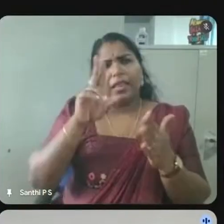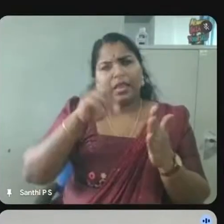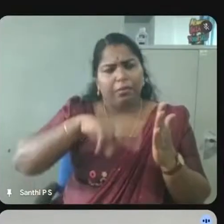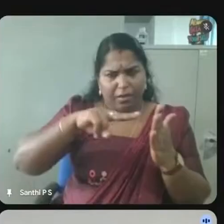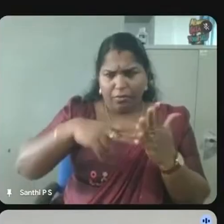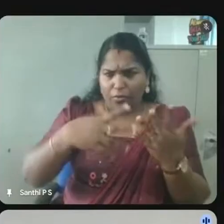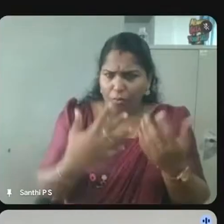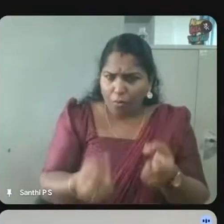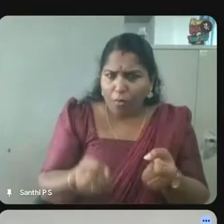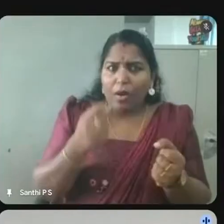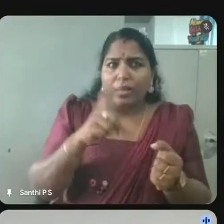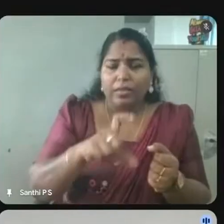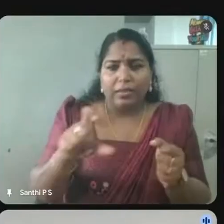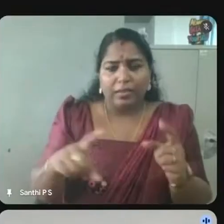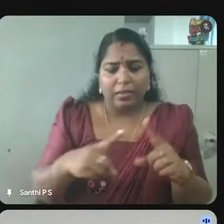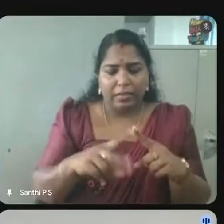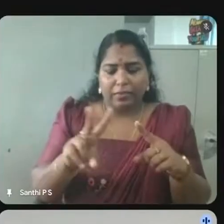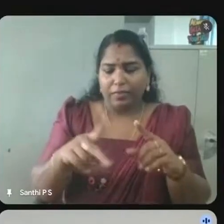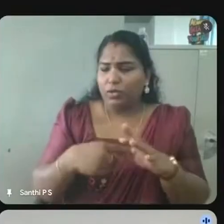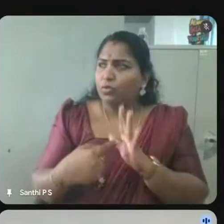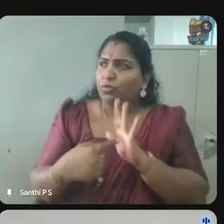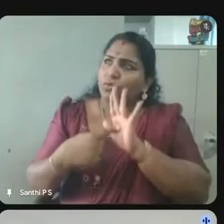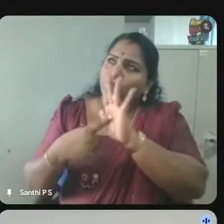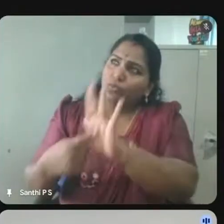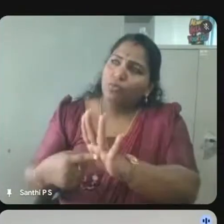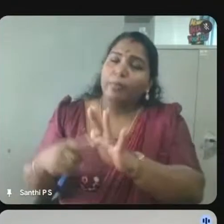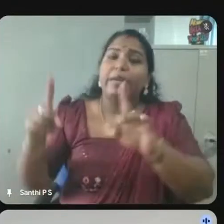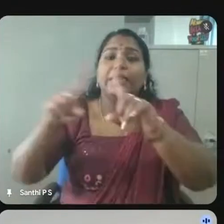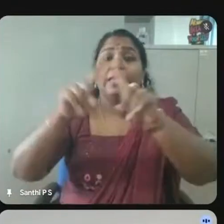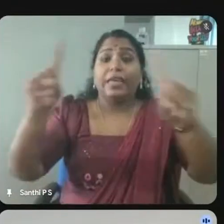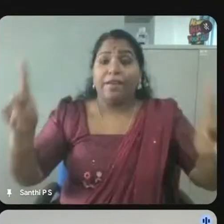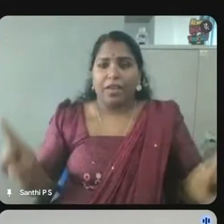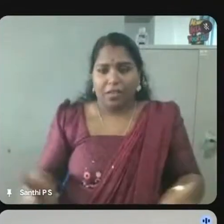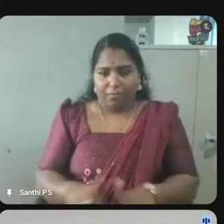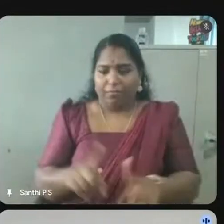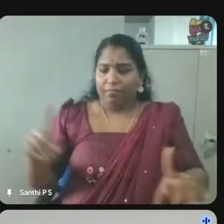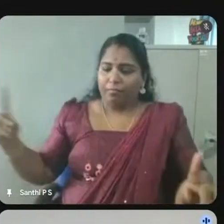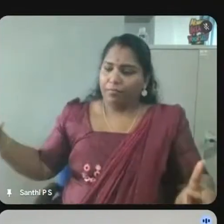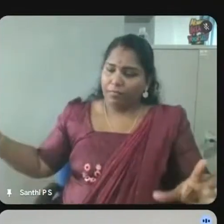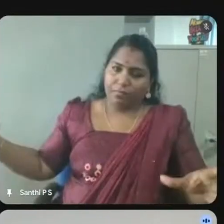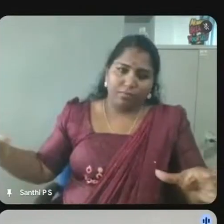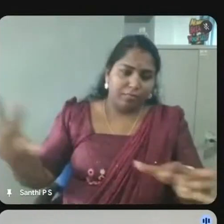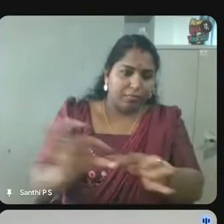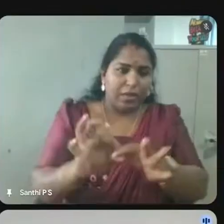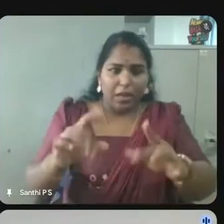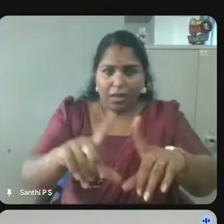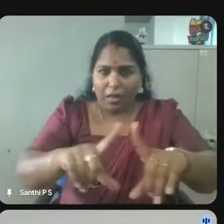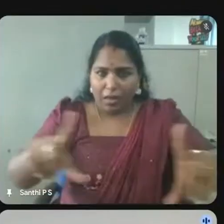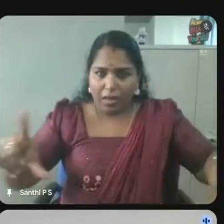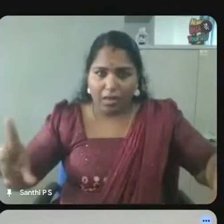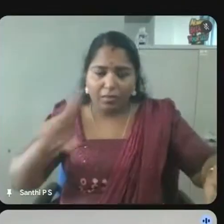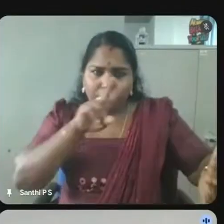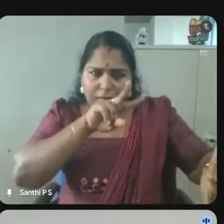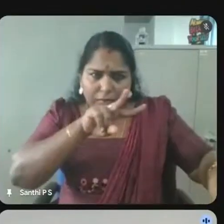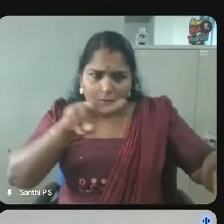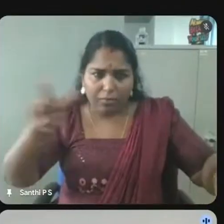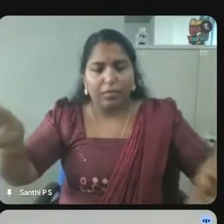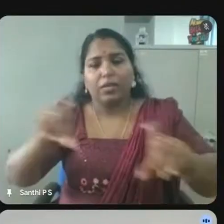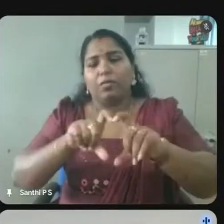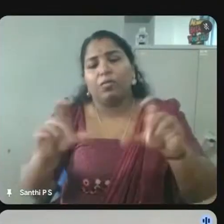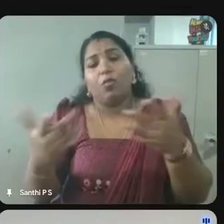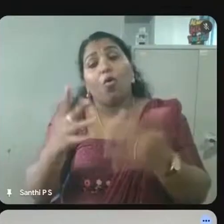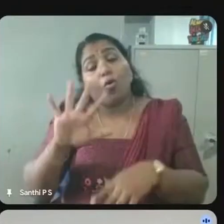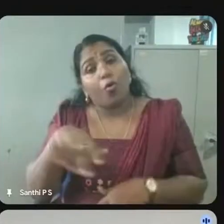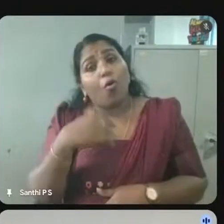നമ്മൾ ആ CCTVയിൽ കാണിച്ചു കഴിഞ്ഞാൽ വലിയൊരു ടിവിയിൽ അത് വളരെ മാഗ്നിഫൈഡ് ആയിട്ട് നമുക്ക് ഈസി ആയിട്ട് വായിക്കാൻ പറ്റും. ഓഡിബിൾ ആയിട്ടുള്ള